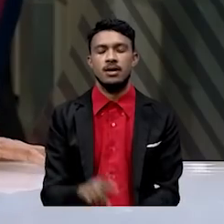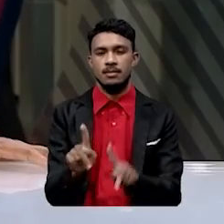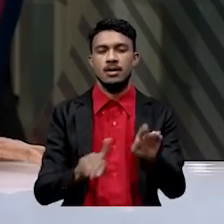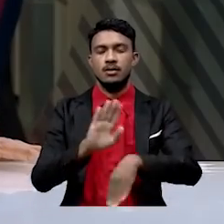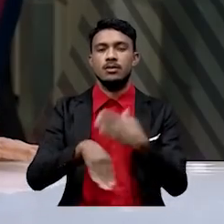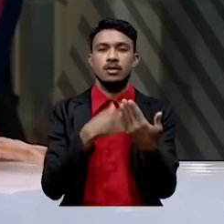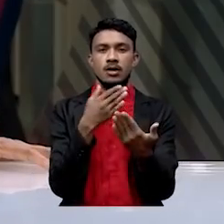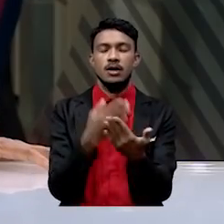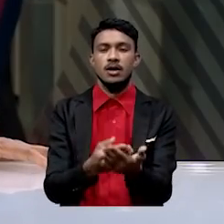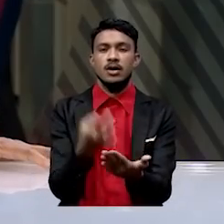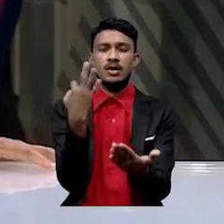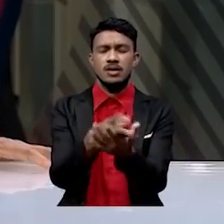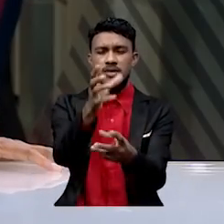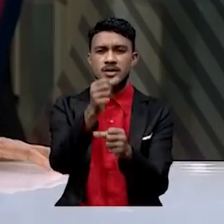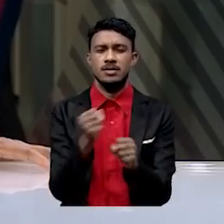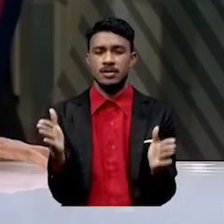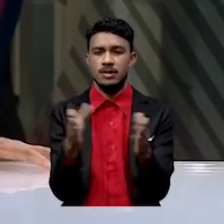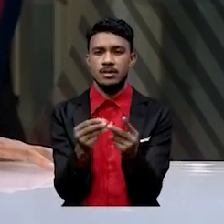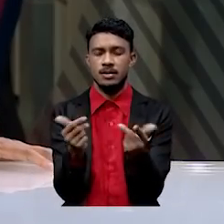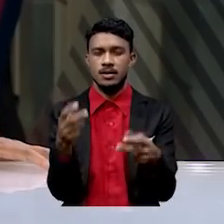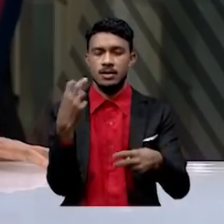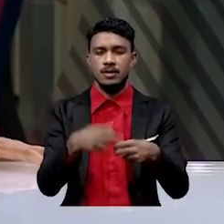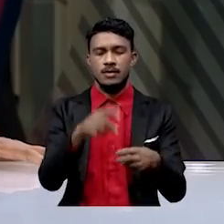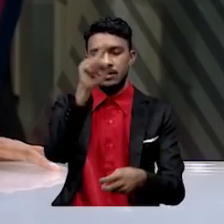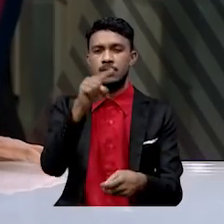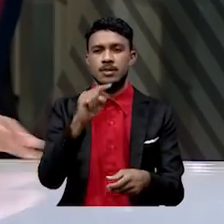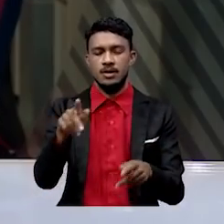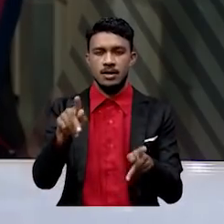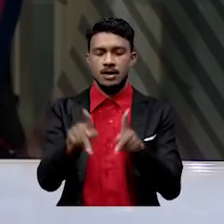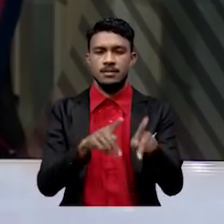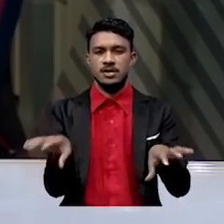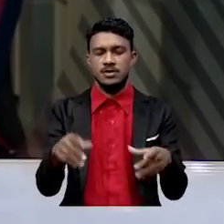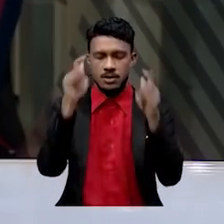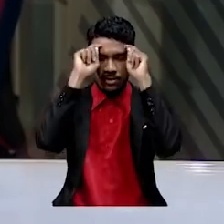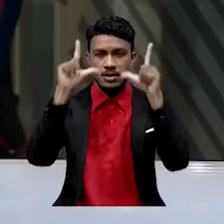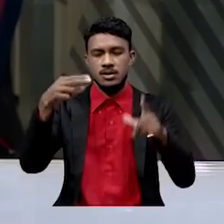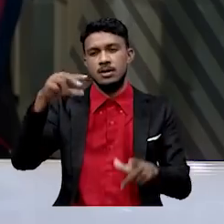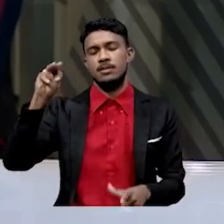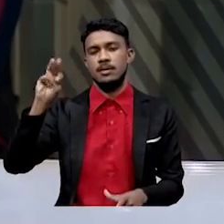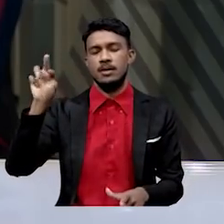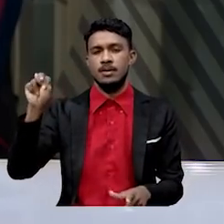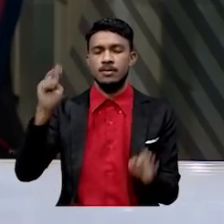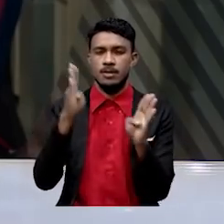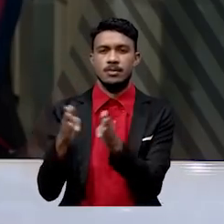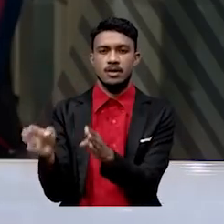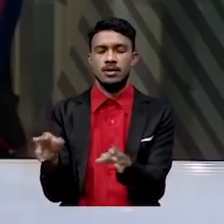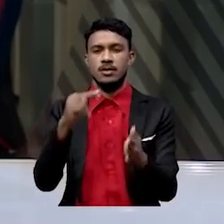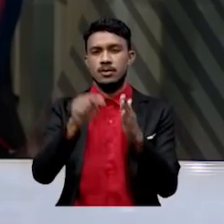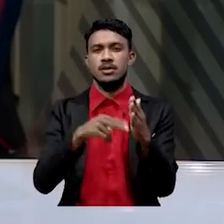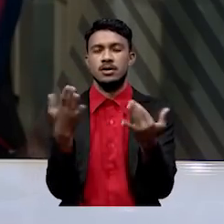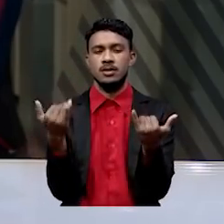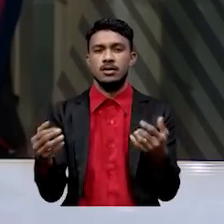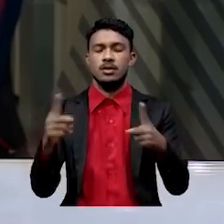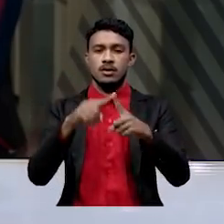Telespectadores, salário mínimo sem preocupação para trabalhador sira e Timor-Leste. Equipagemente prepara uma reportagem ligada ao Loro